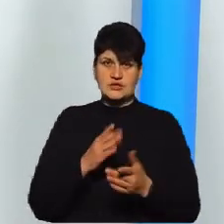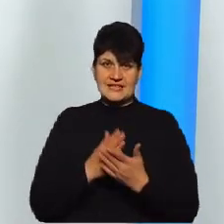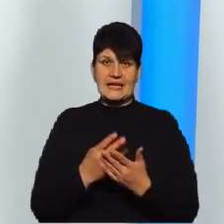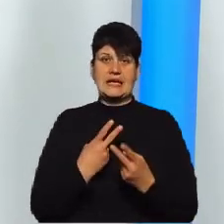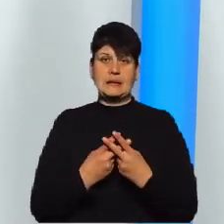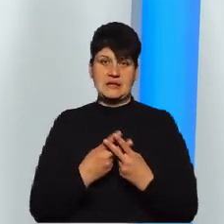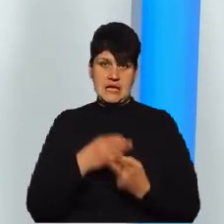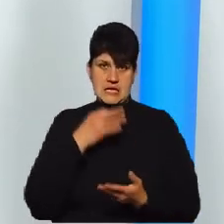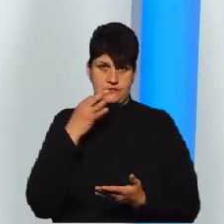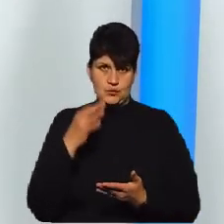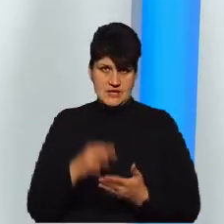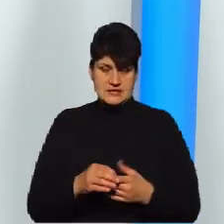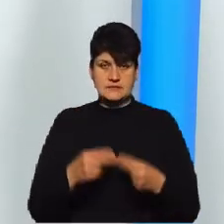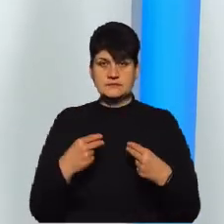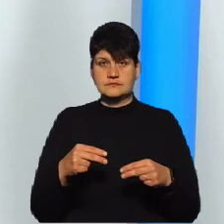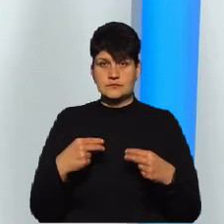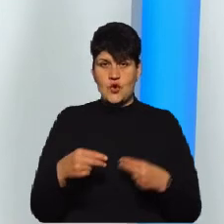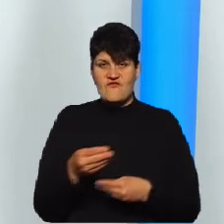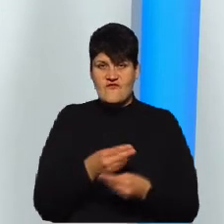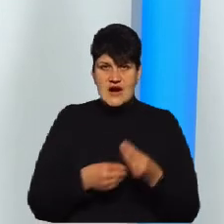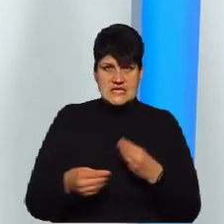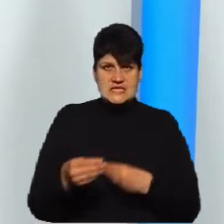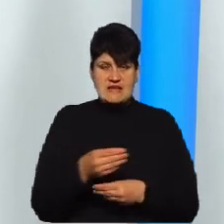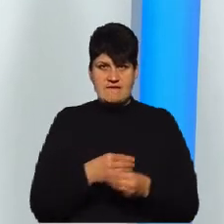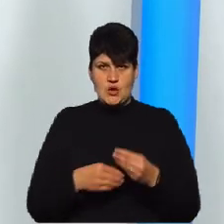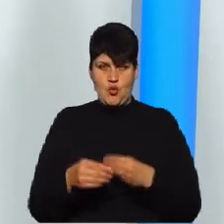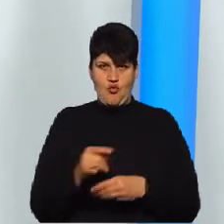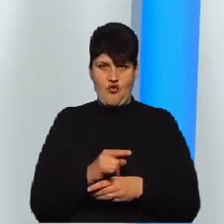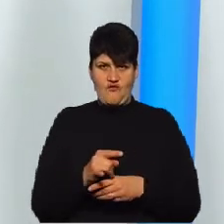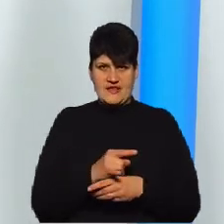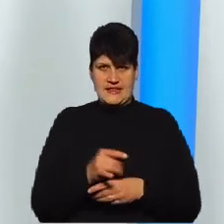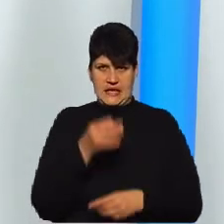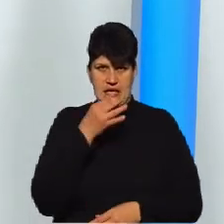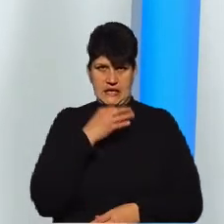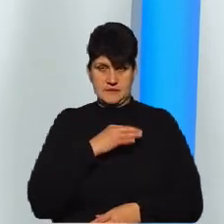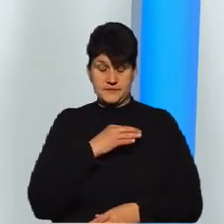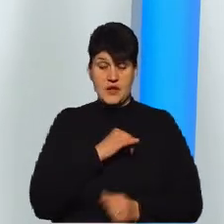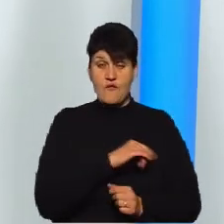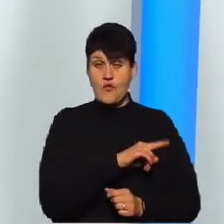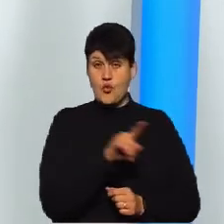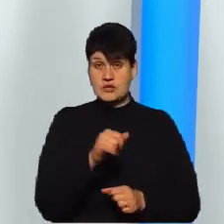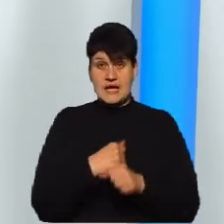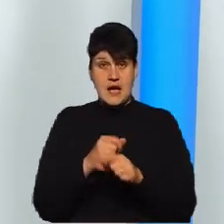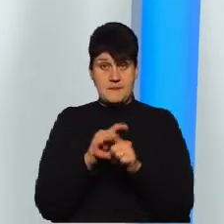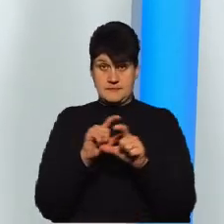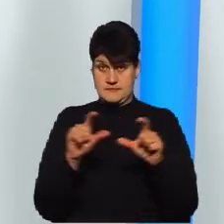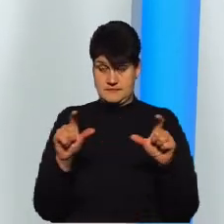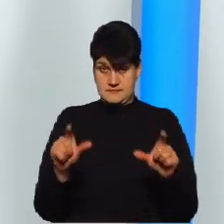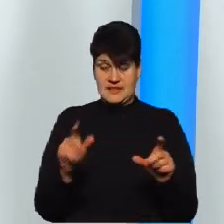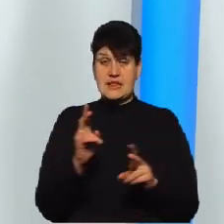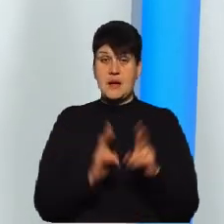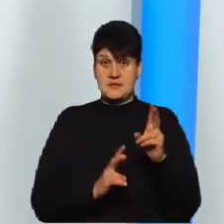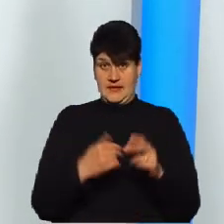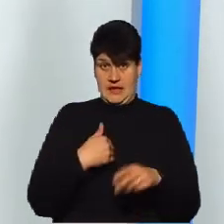за реалізацію фальсифікованих чи підроблених ліків. В кожному аптечному закладі і, наприклад, на підприємстві, яке я очолюю,